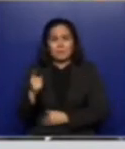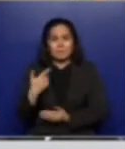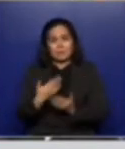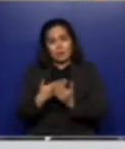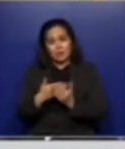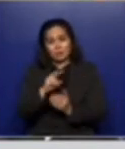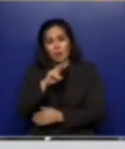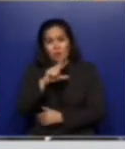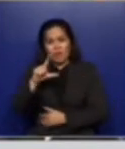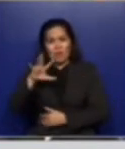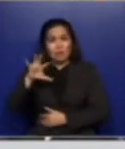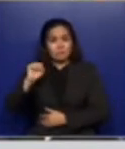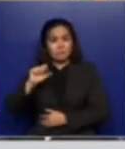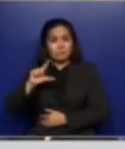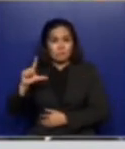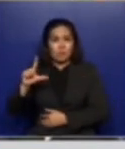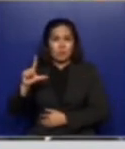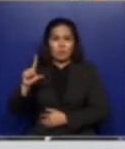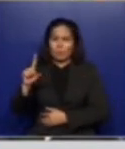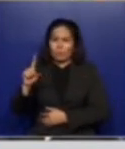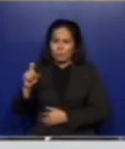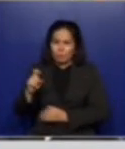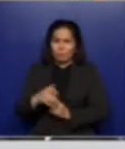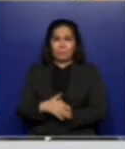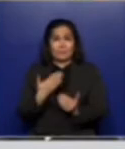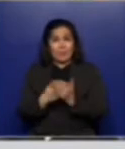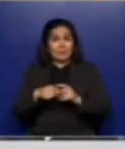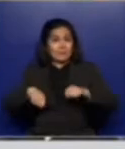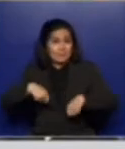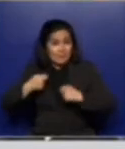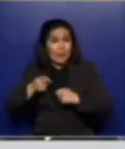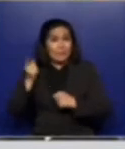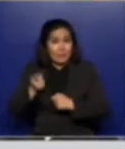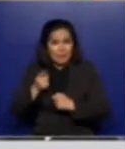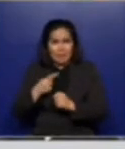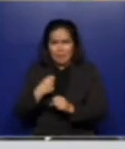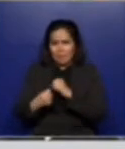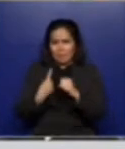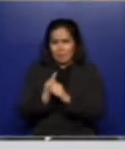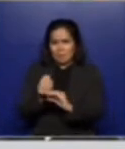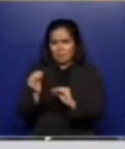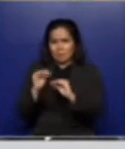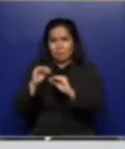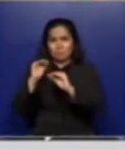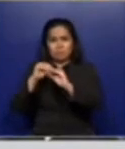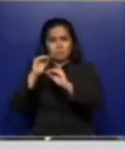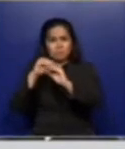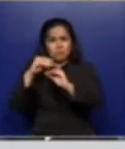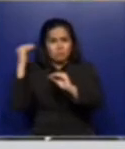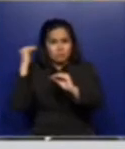2ล้าน5แสนล้านน่ะรายจ่ายประจำท่านเพิ่มขึ้นทุกปีทุกปีทุกปี